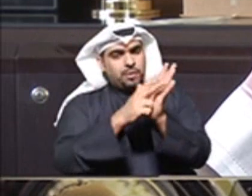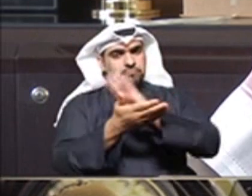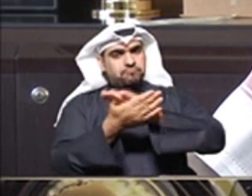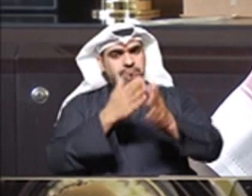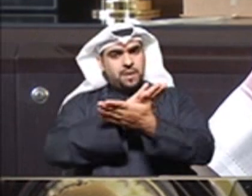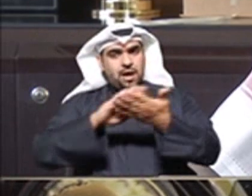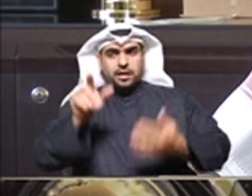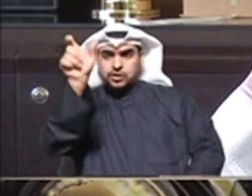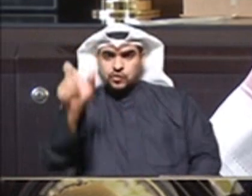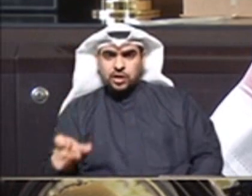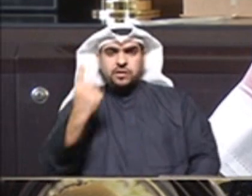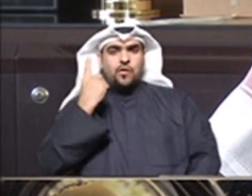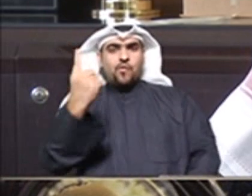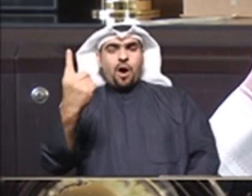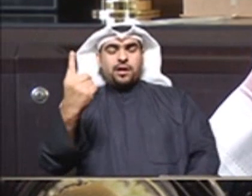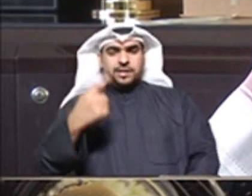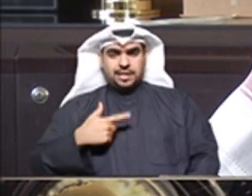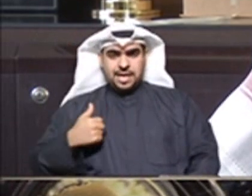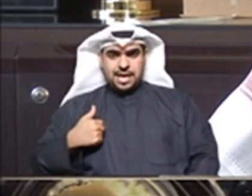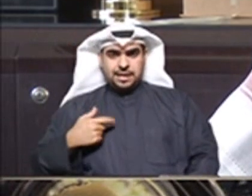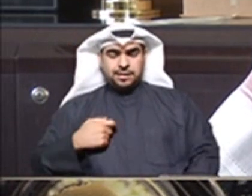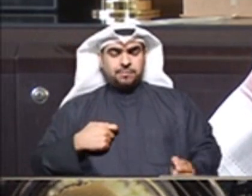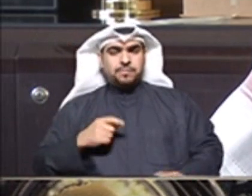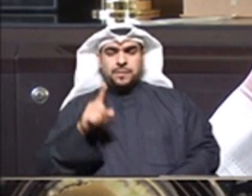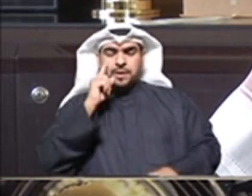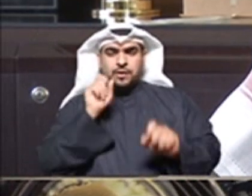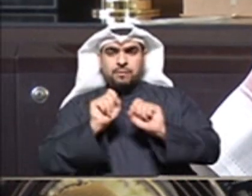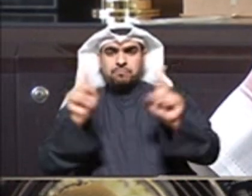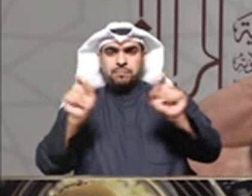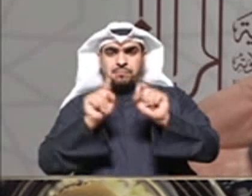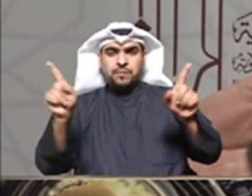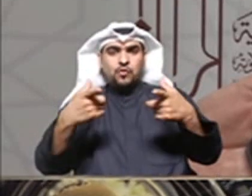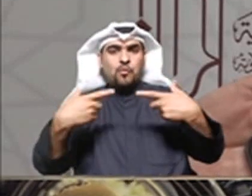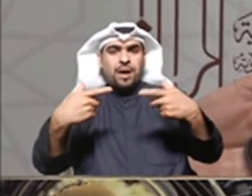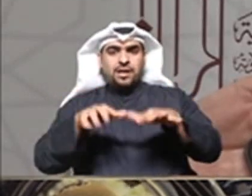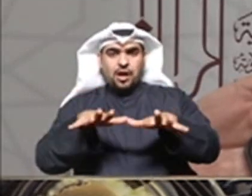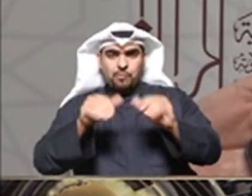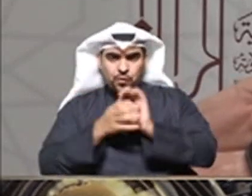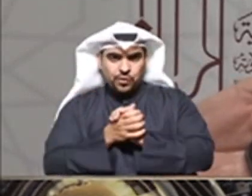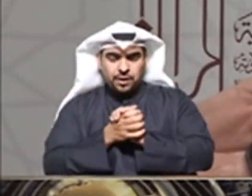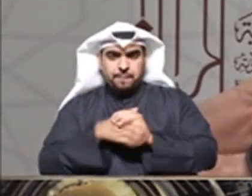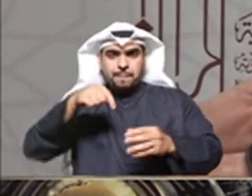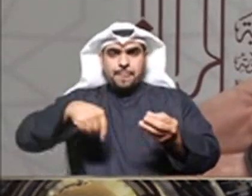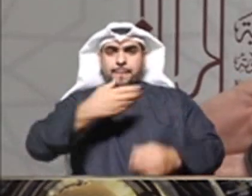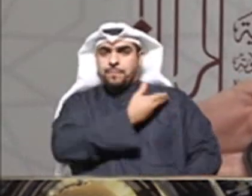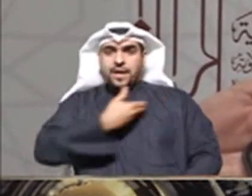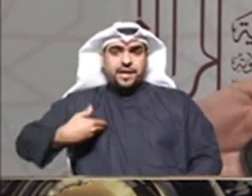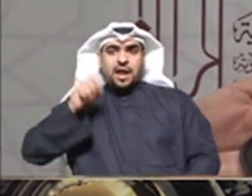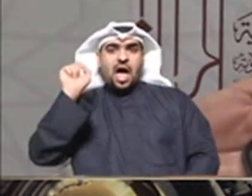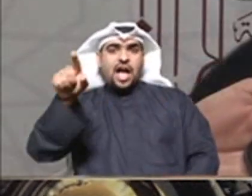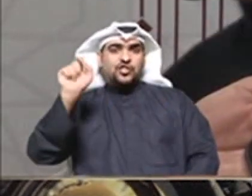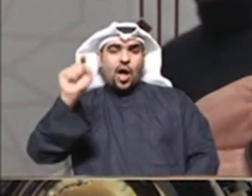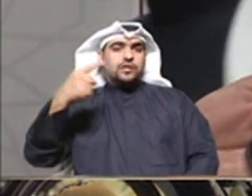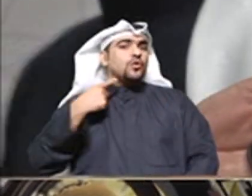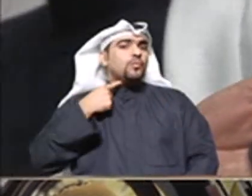1300 دينار، يتم تسجيل عبر الأونلاين عبر برنامج الحج الإلكتروني. بالنسبة لحج البدون طبعا قدمنا طلب